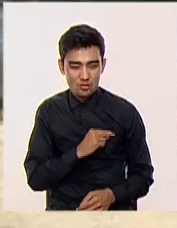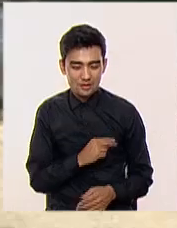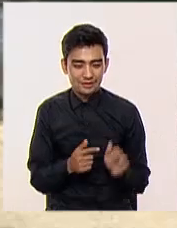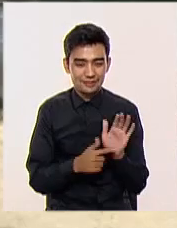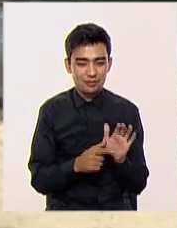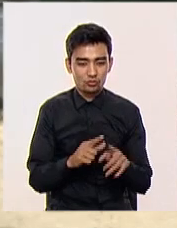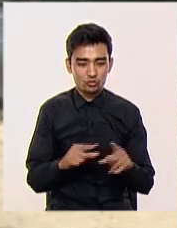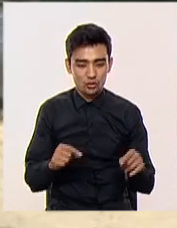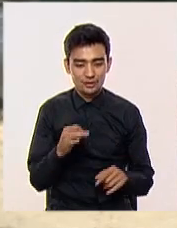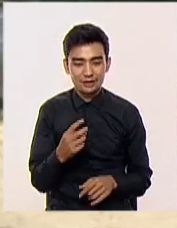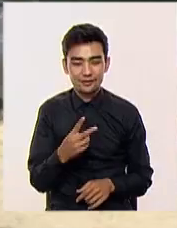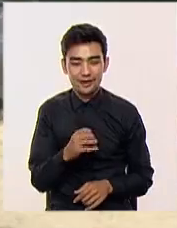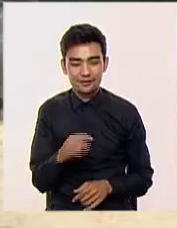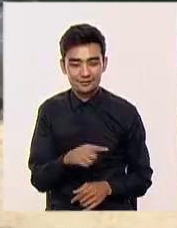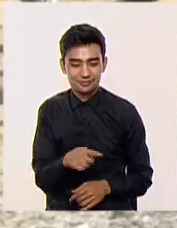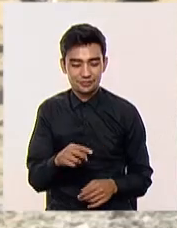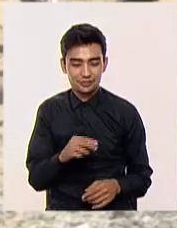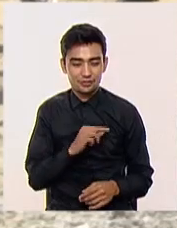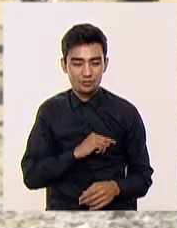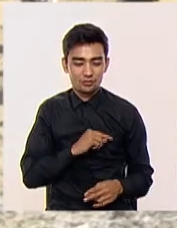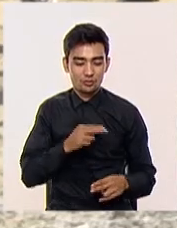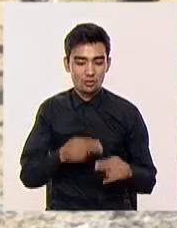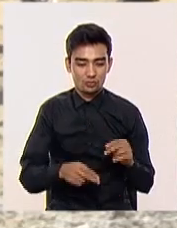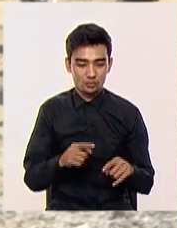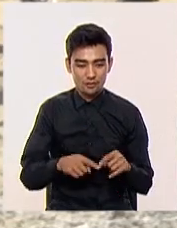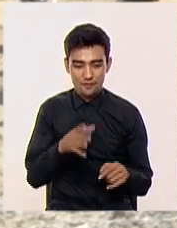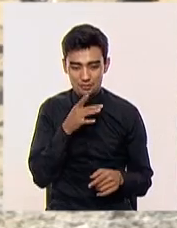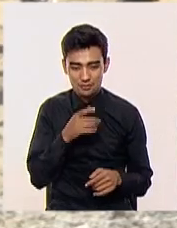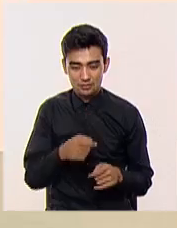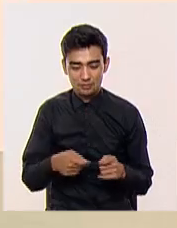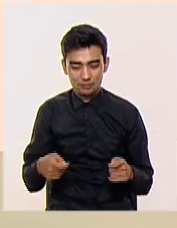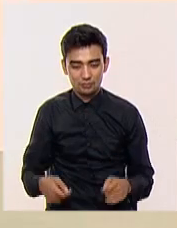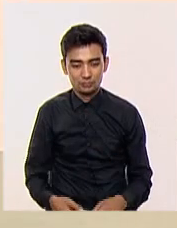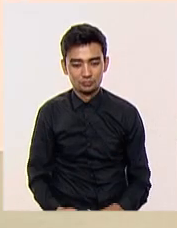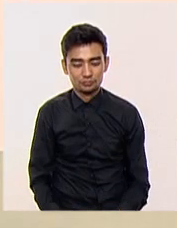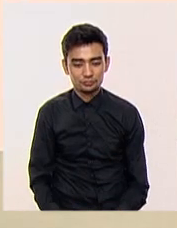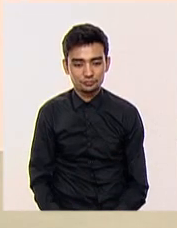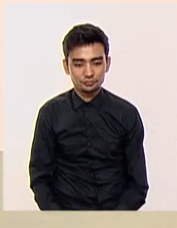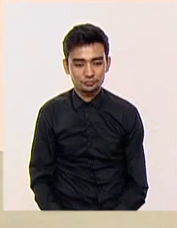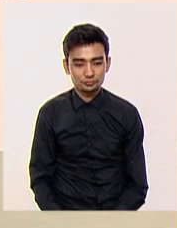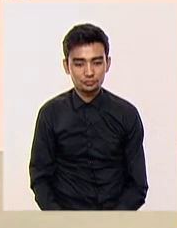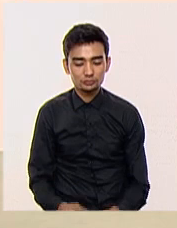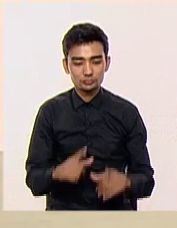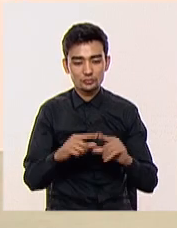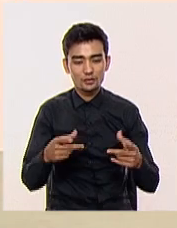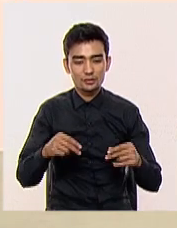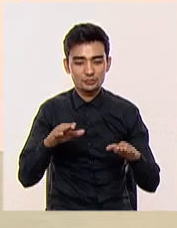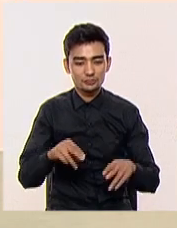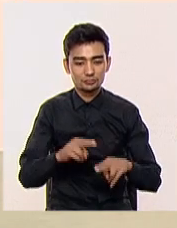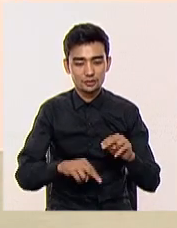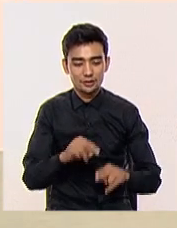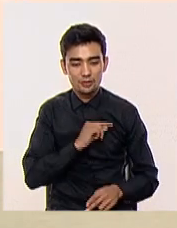7 школах. В 2 сроки завершения работ под угрозой срыва. Учащиеся школ, где продолжаются строительные